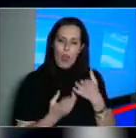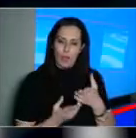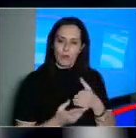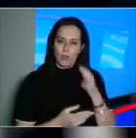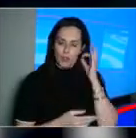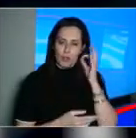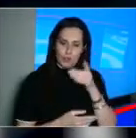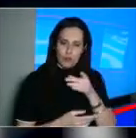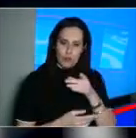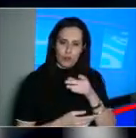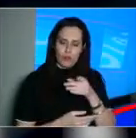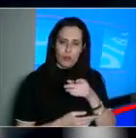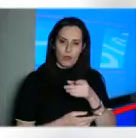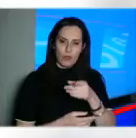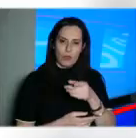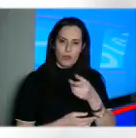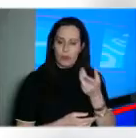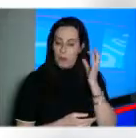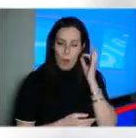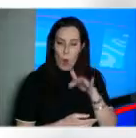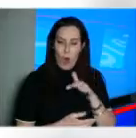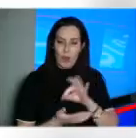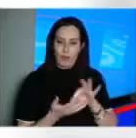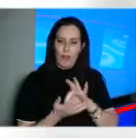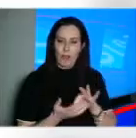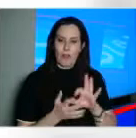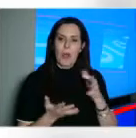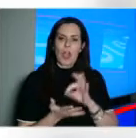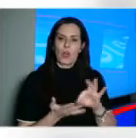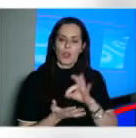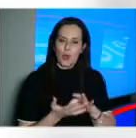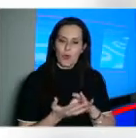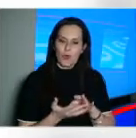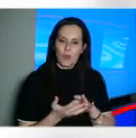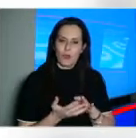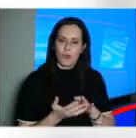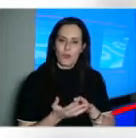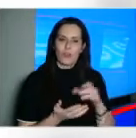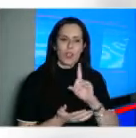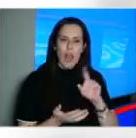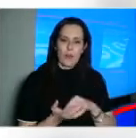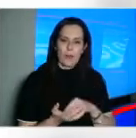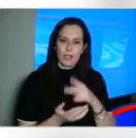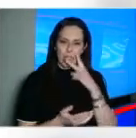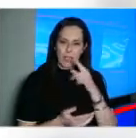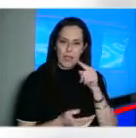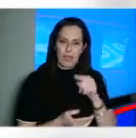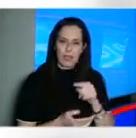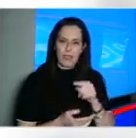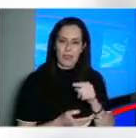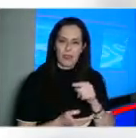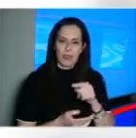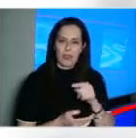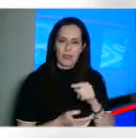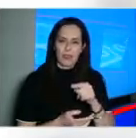שעלתה, של איזה גולשת מסוימת, עלתה. מה כתוב בתגובה הזאת ומטעם מי? אתה יכול לראות את זה? לא, אני לא